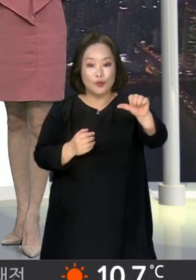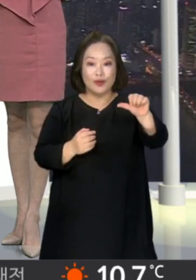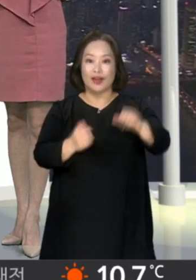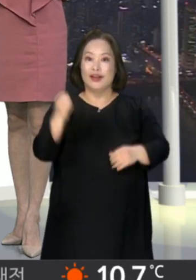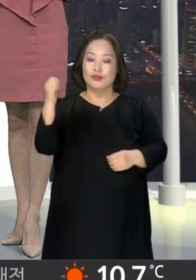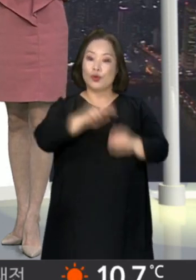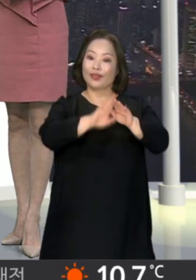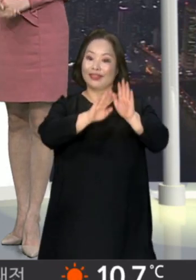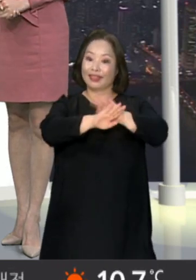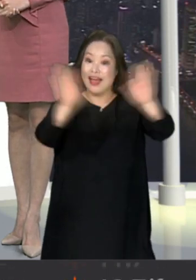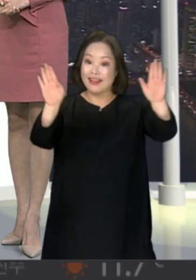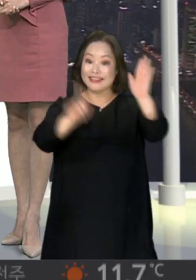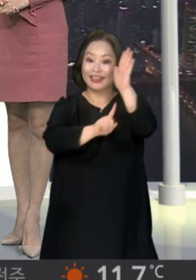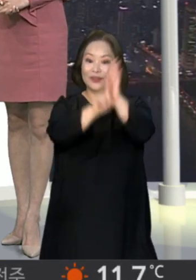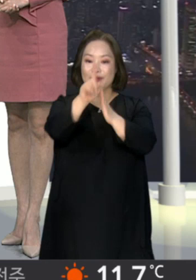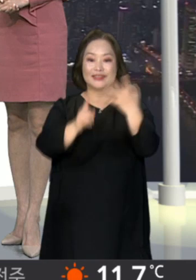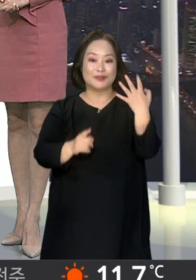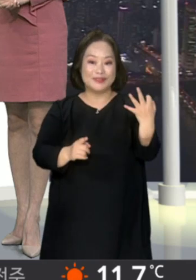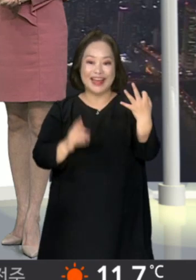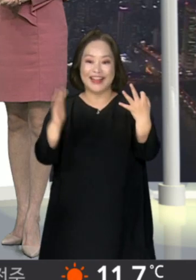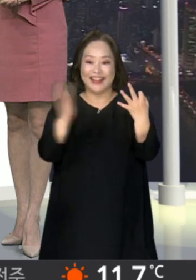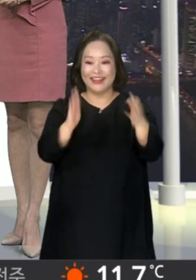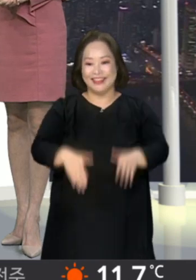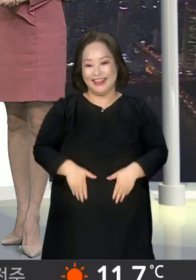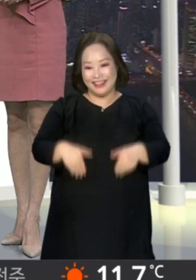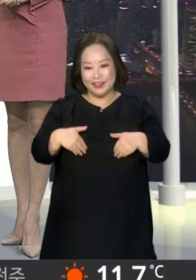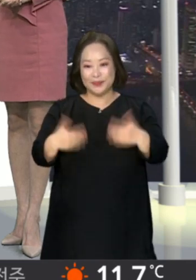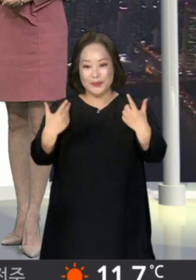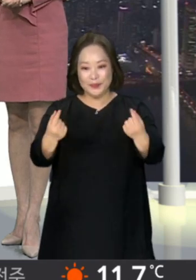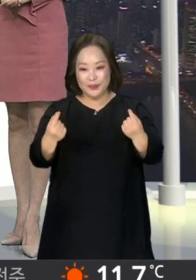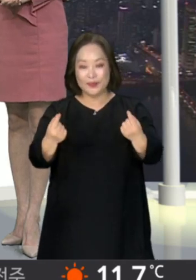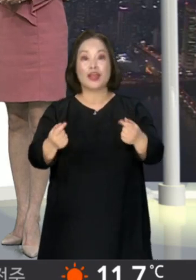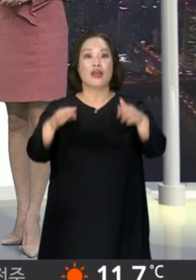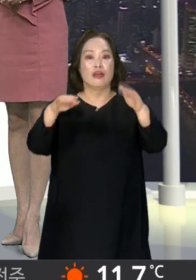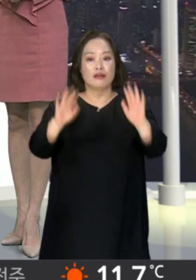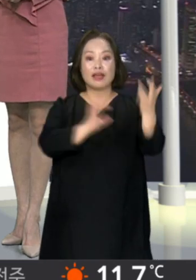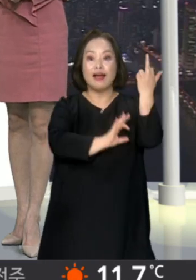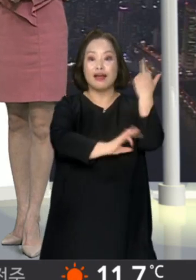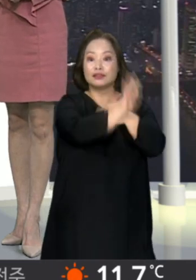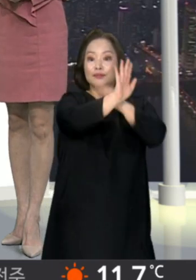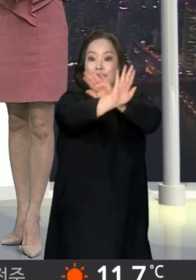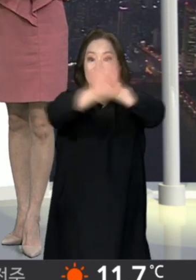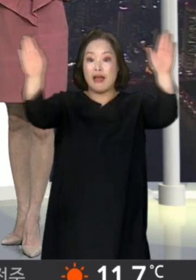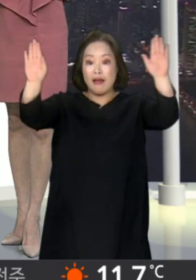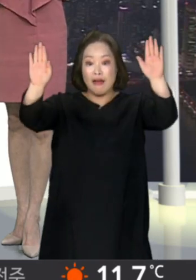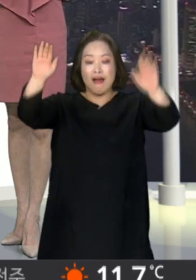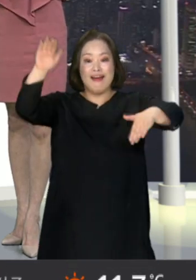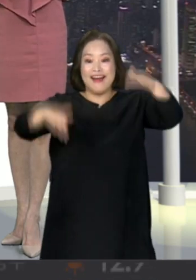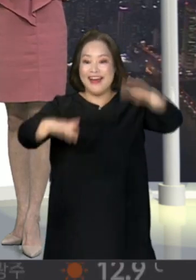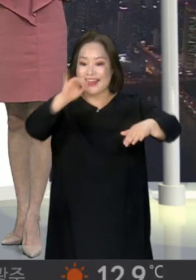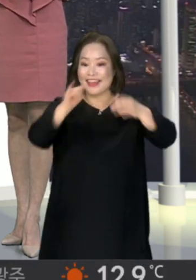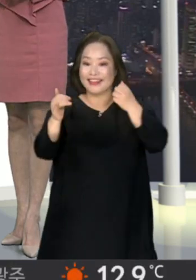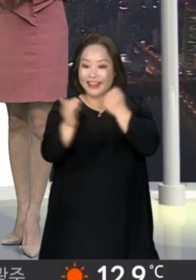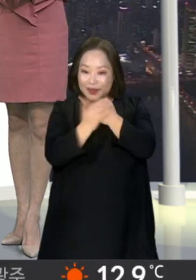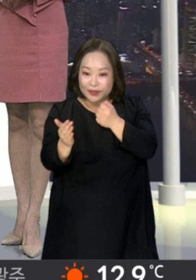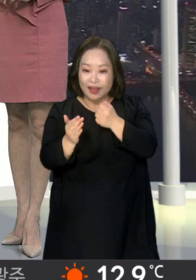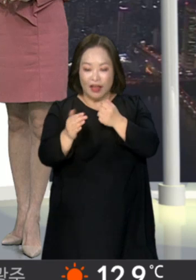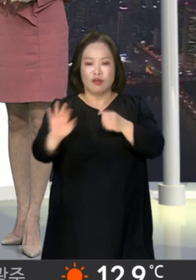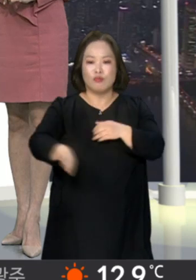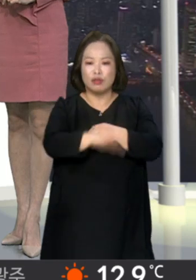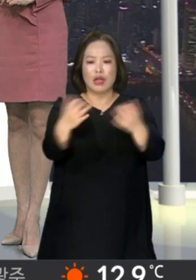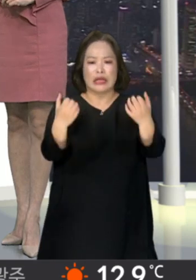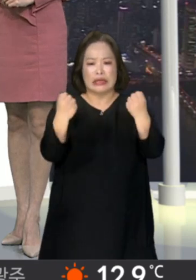하겠고요. 낮 최고 기온은 14도까지 껑충 뛰겠습니다. 다만 일교차가 클 텐데요. 잦은 기온 변화에는